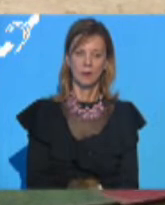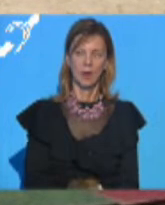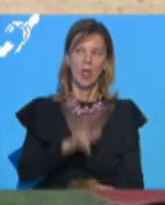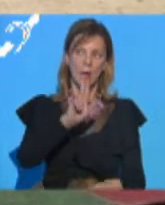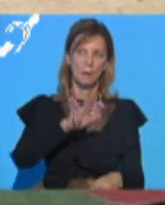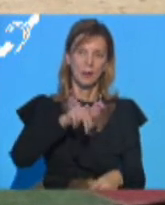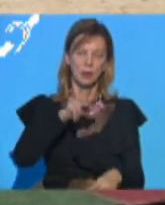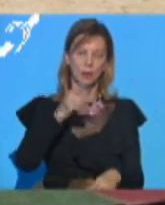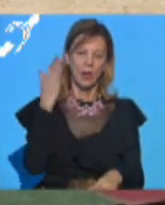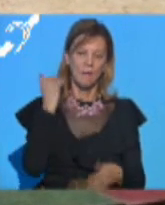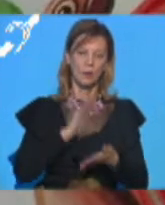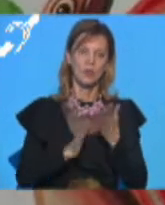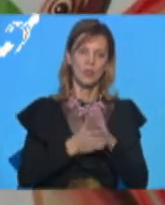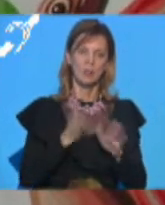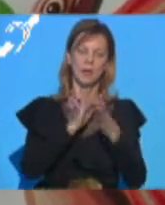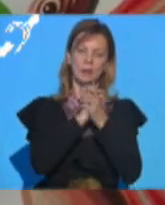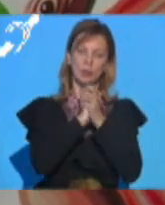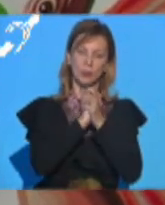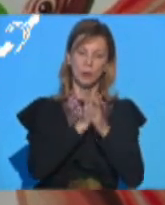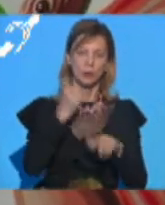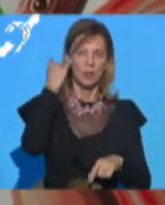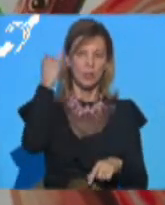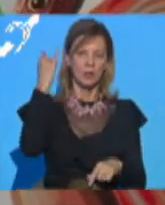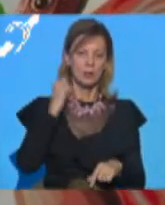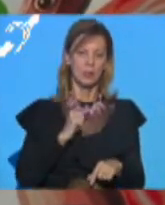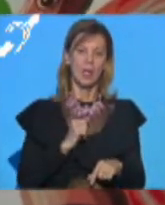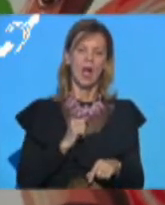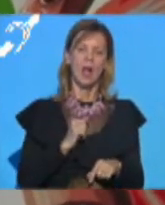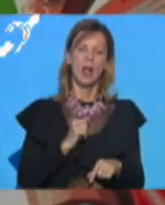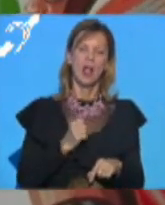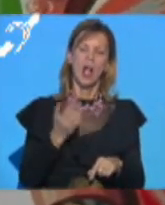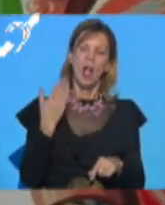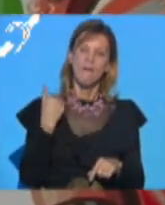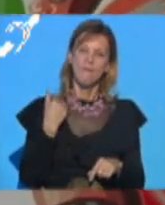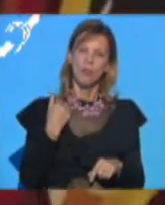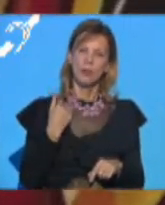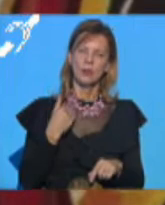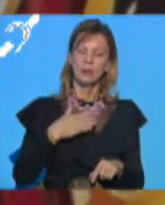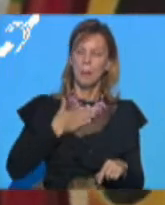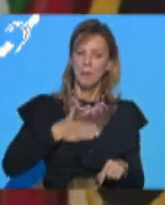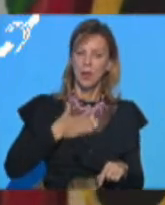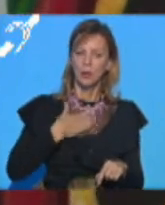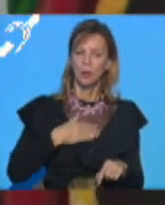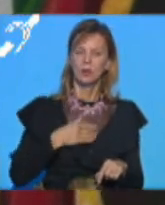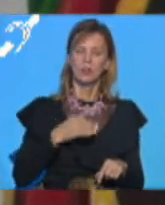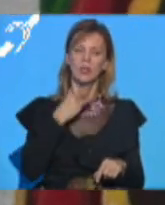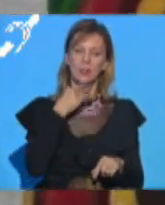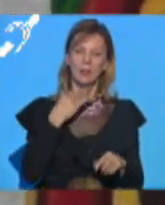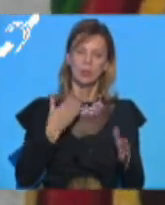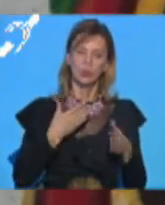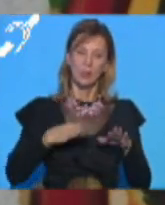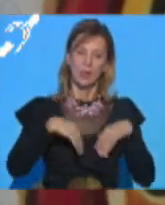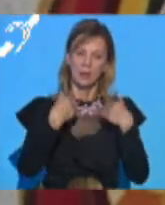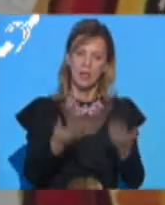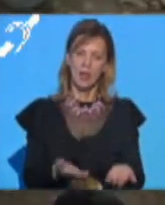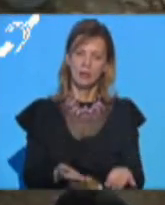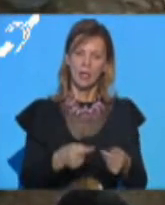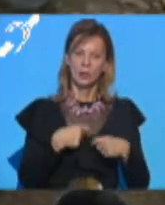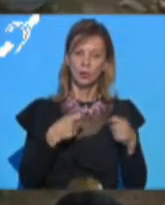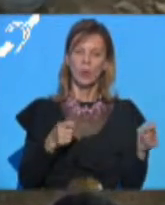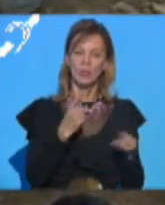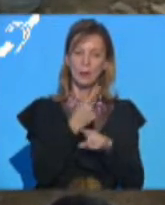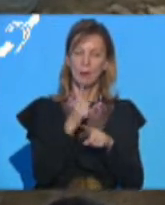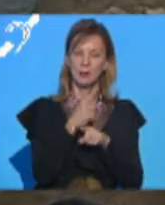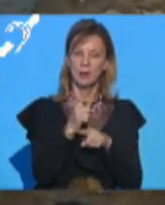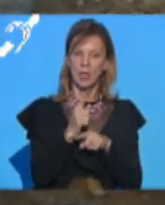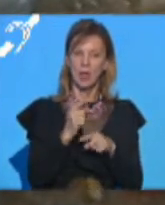Pictura a fost terminată cu succes, ideea micilor artiști fiind îmbrățișată imediat de conducerea spitalului, care a pus la dispoziția lor toate